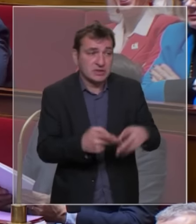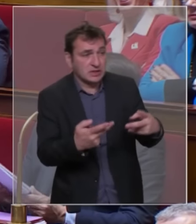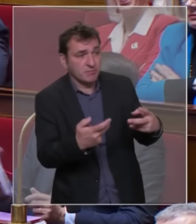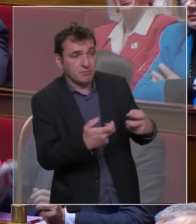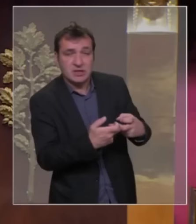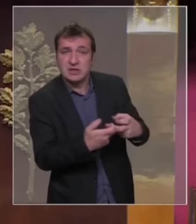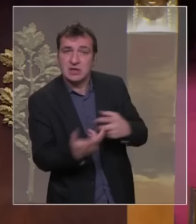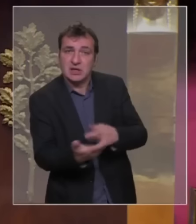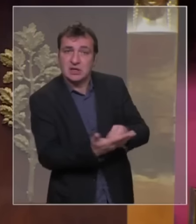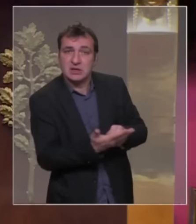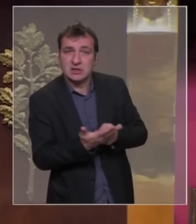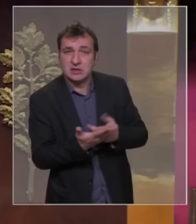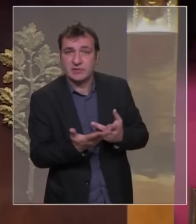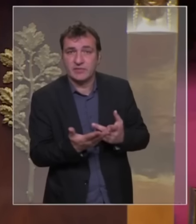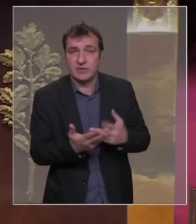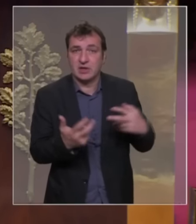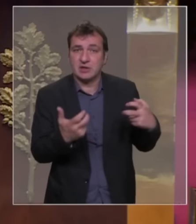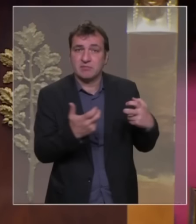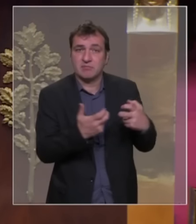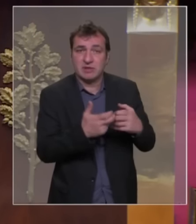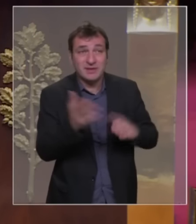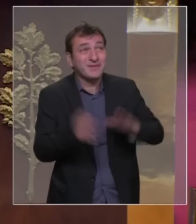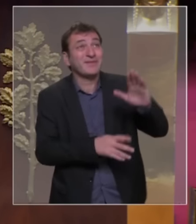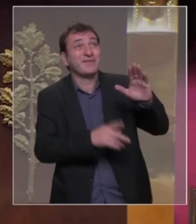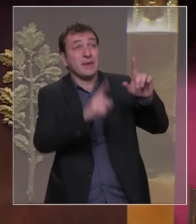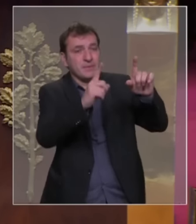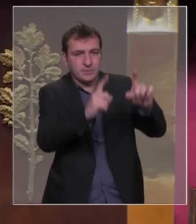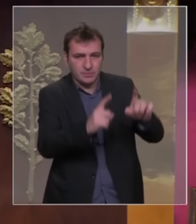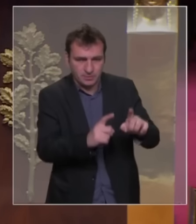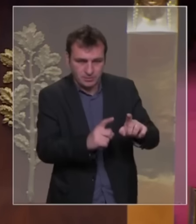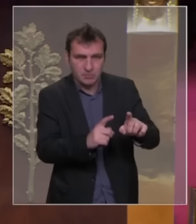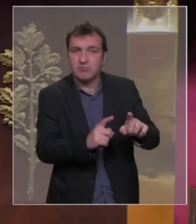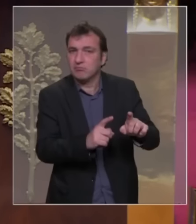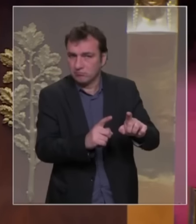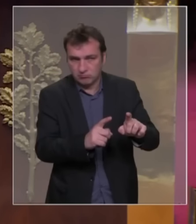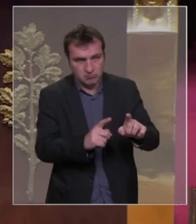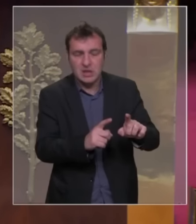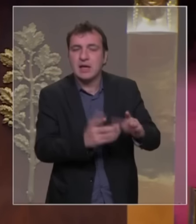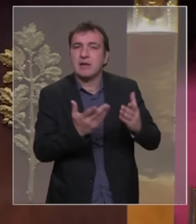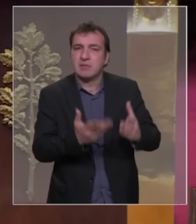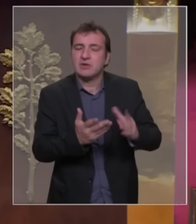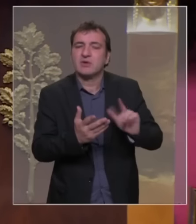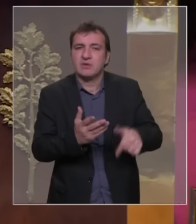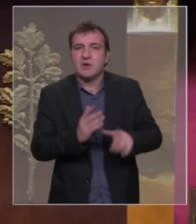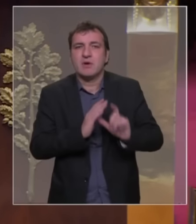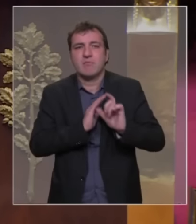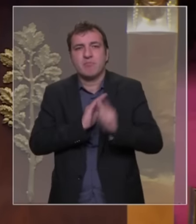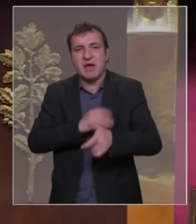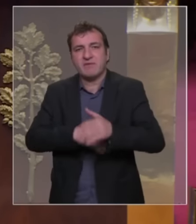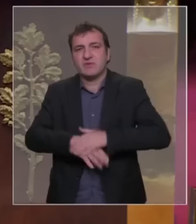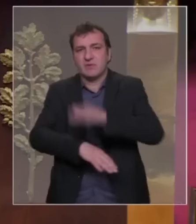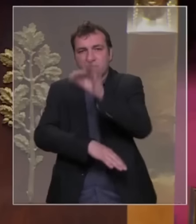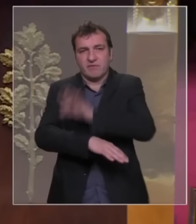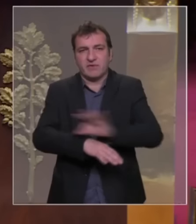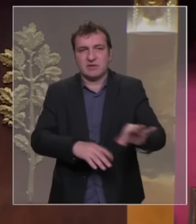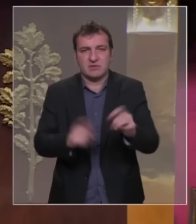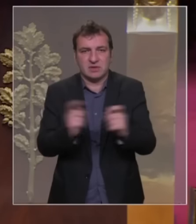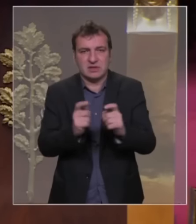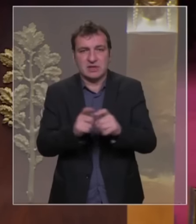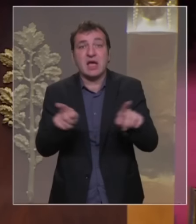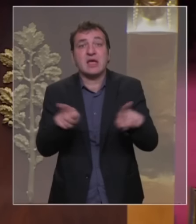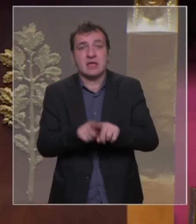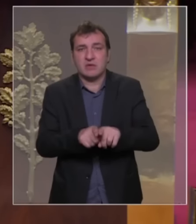La baisse de l'inflation est très nette dans les tableaux économiques. Il faut maintenant la répercuter sur les factures d'électricité et à la caisse